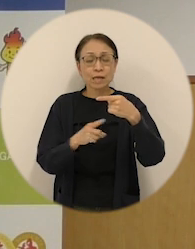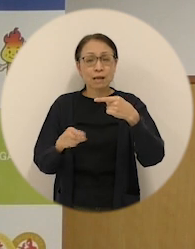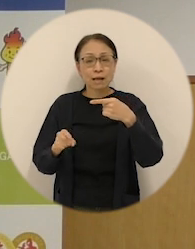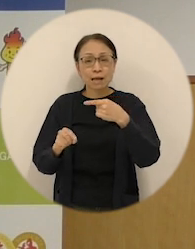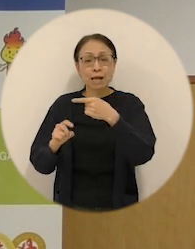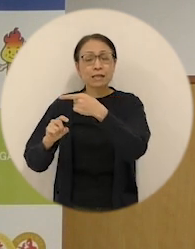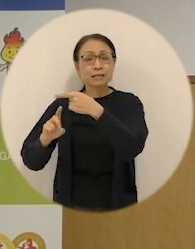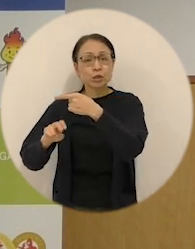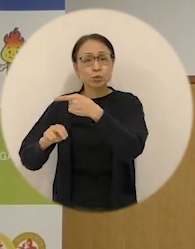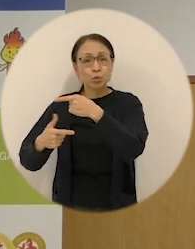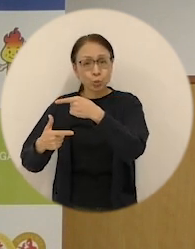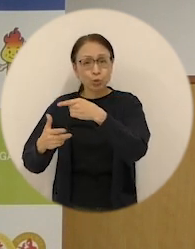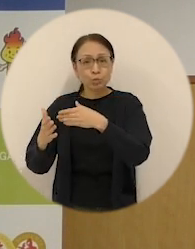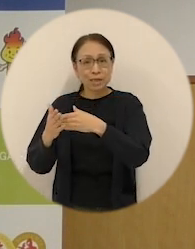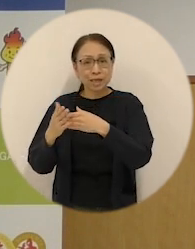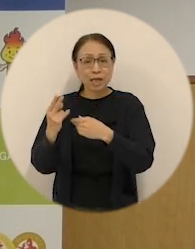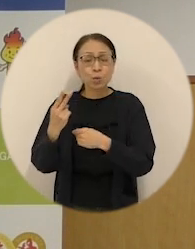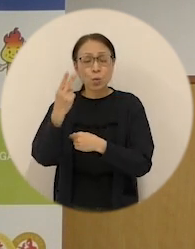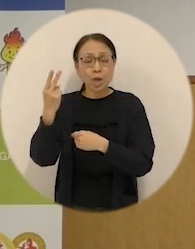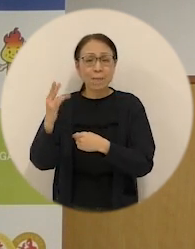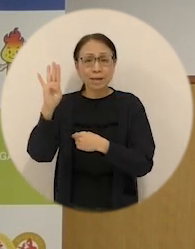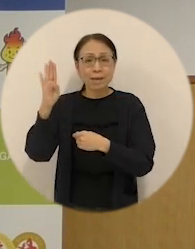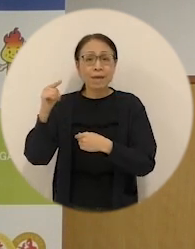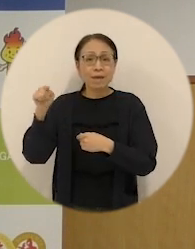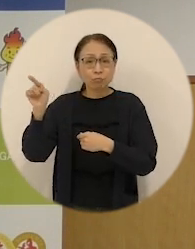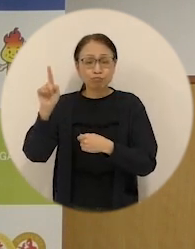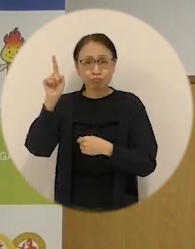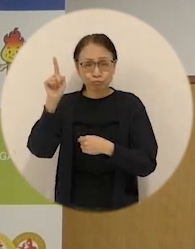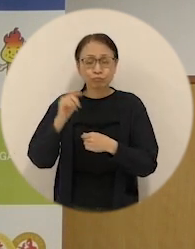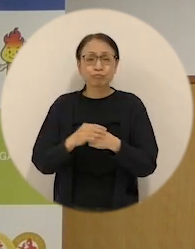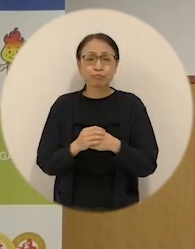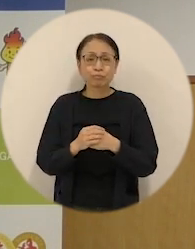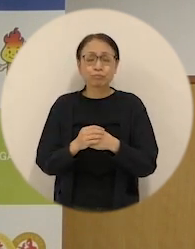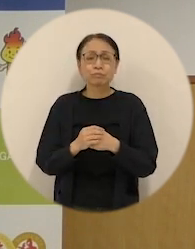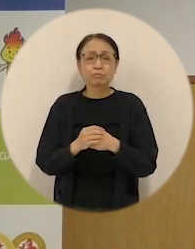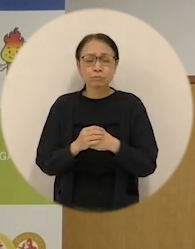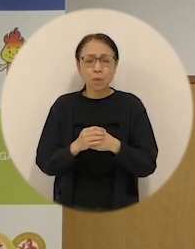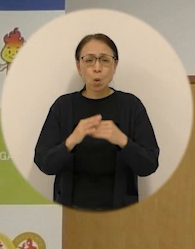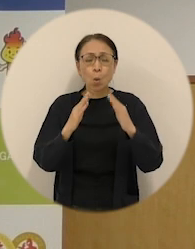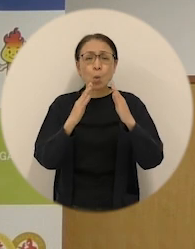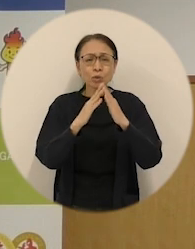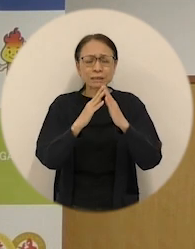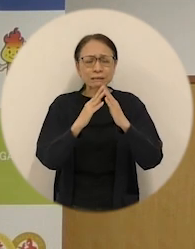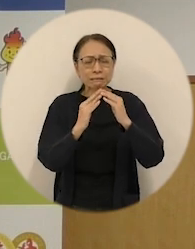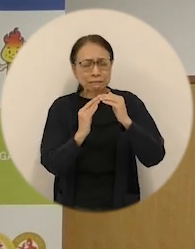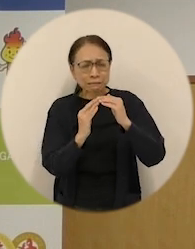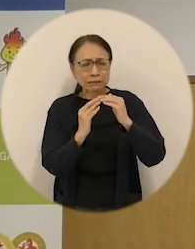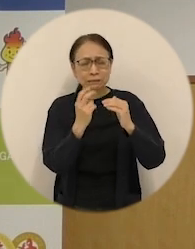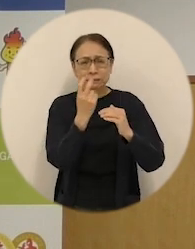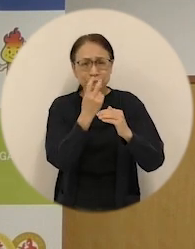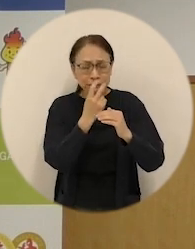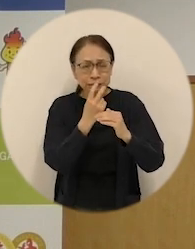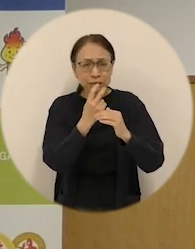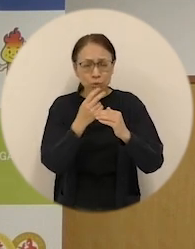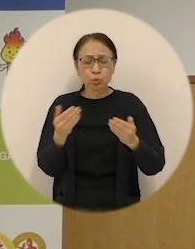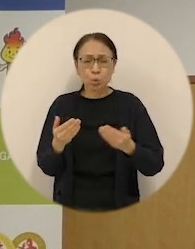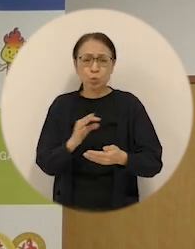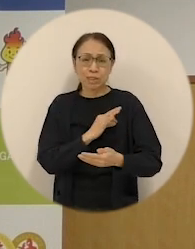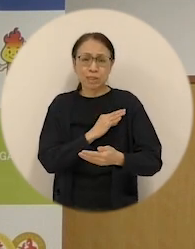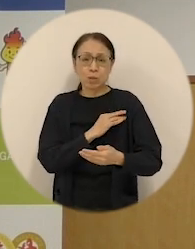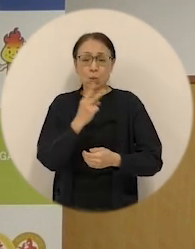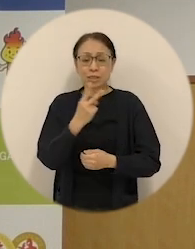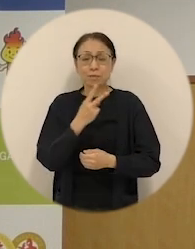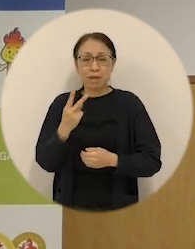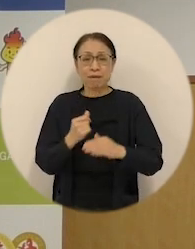まで富山県氷見市へ重火被害認定調査等に従事する職員を2名派遣